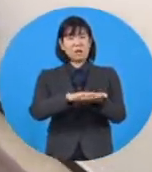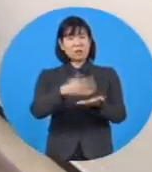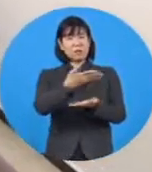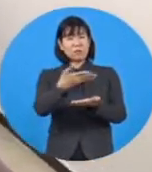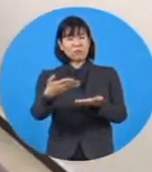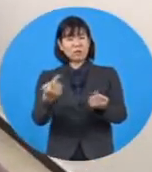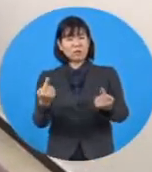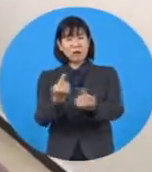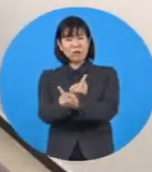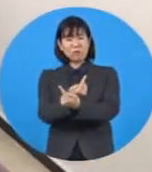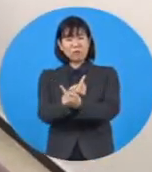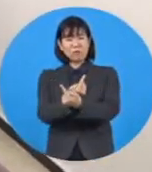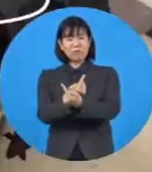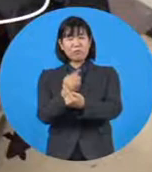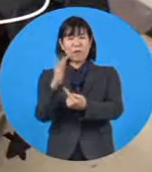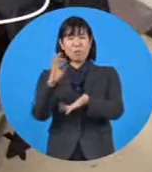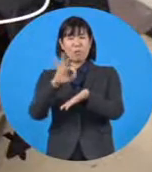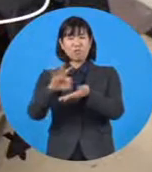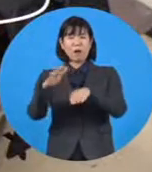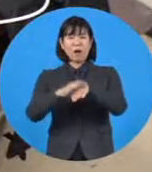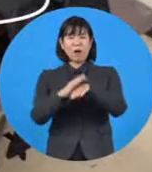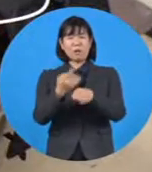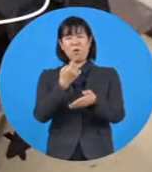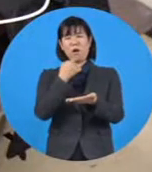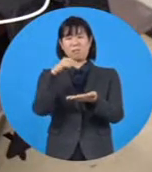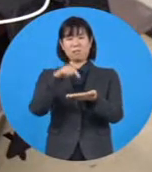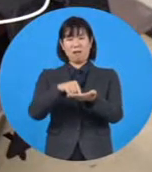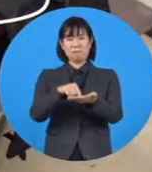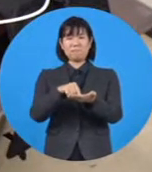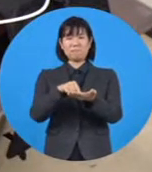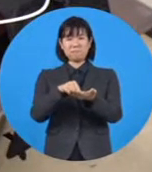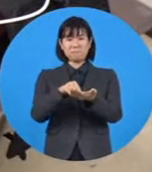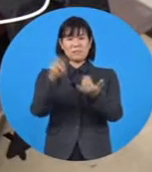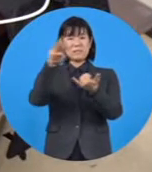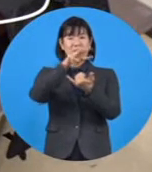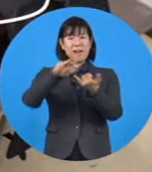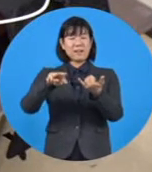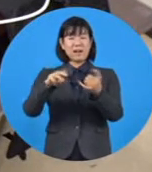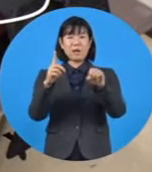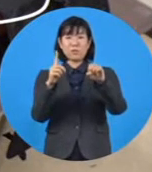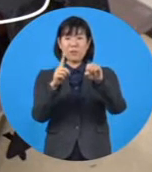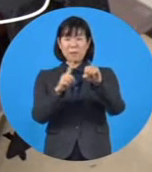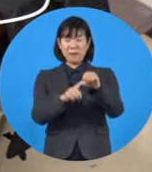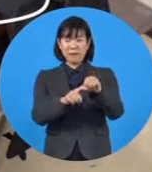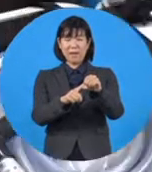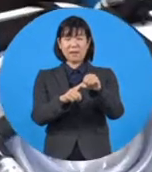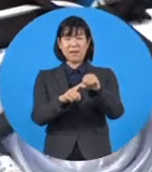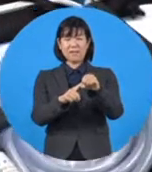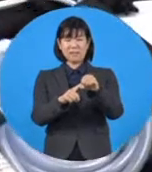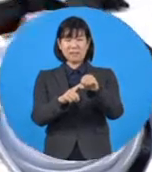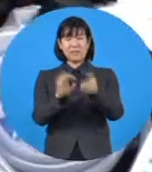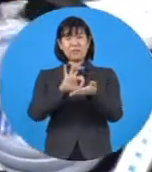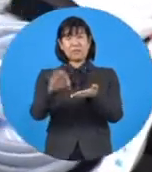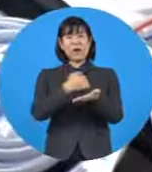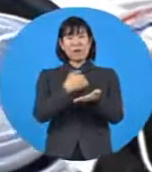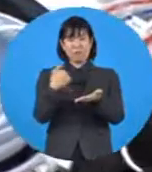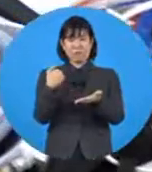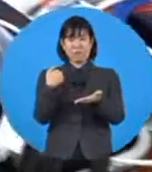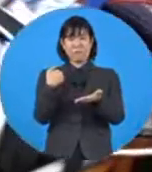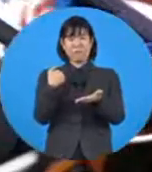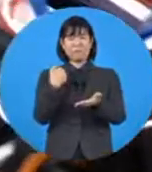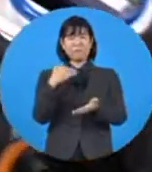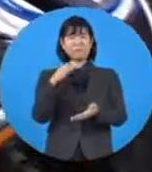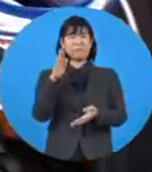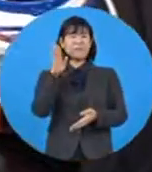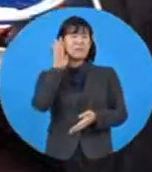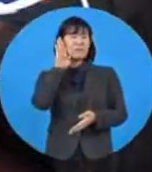に意外とシンプルですね、 はい、そうなんですね。やはりこれ災害時用に考えましたので、どなたでもすぐ使える